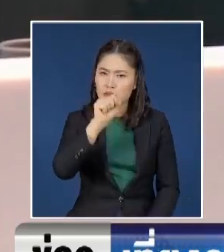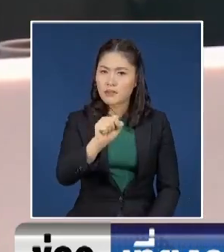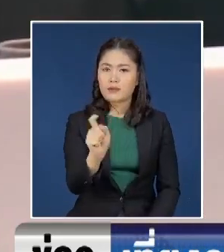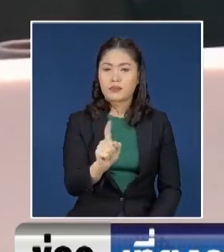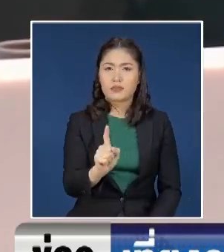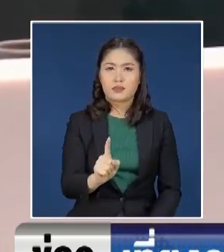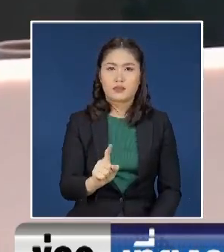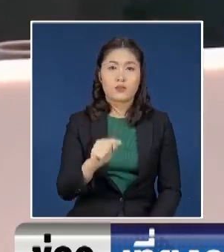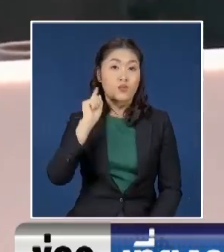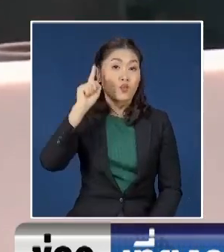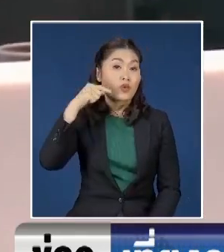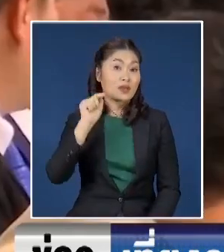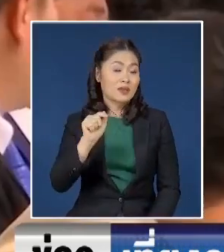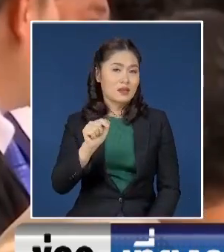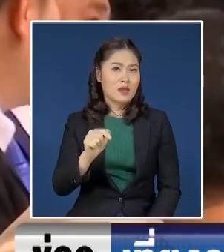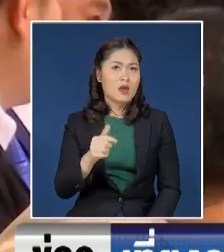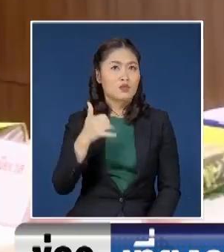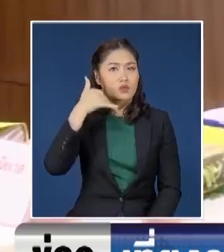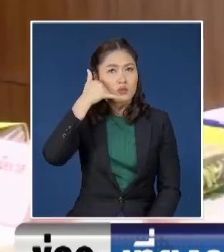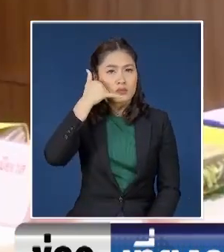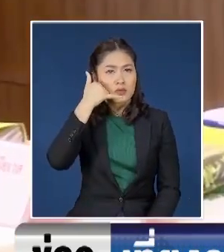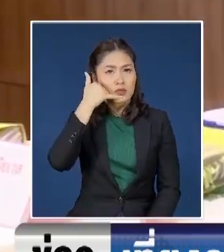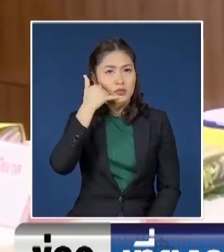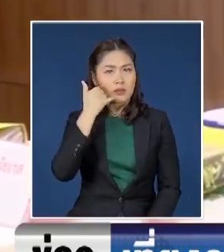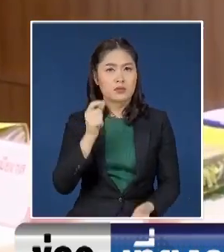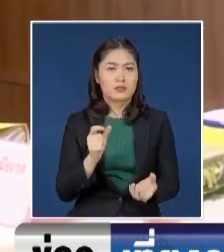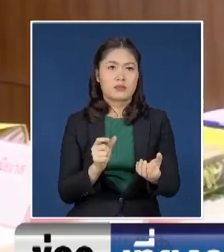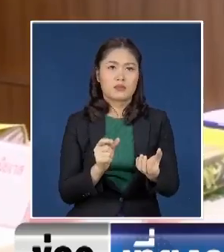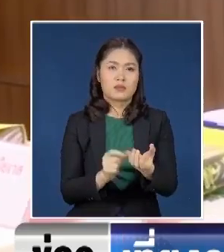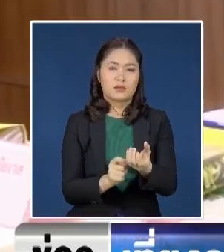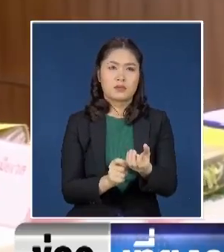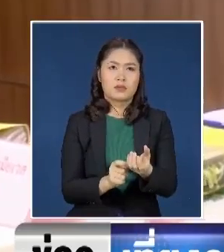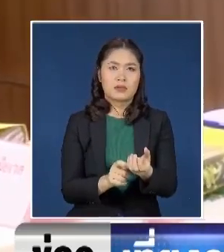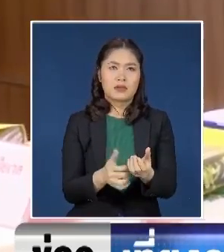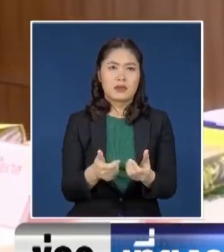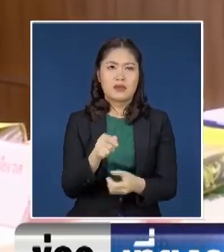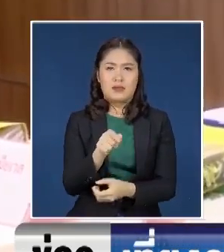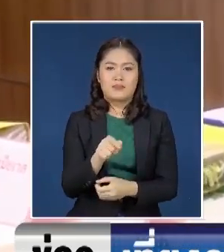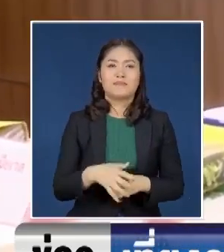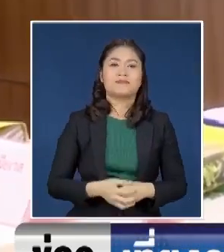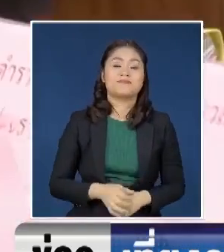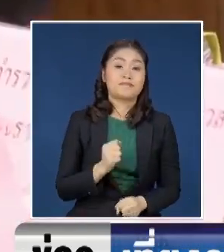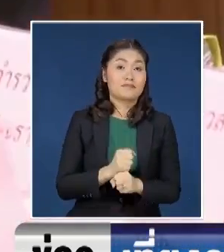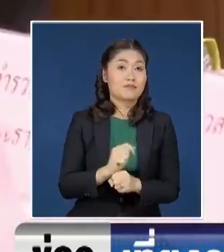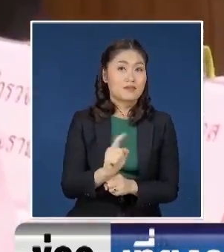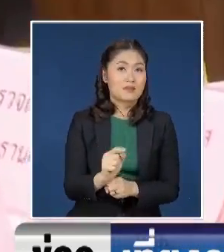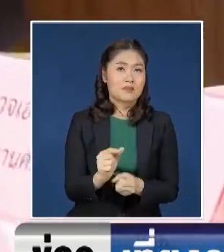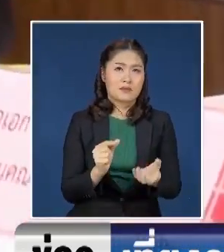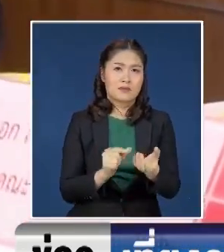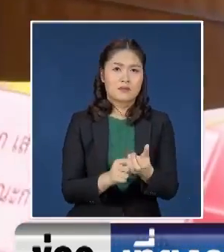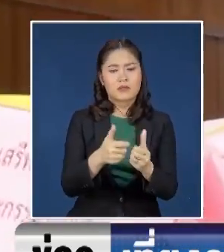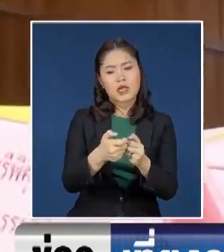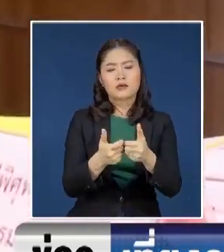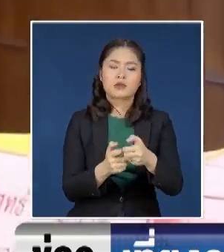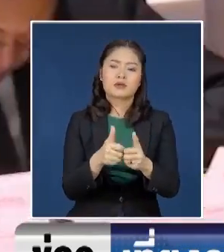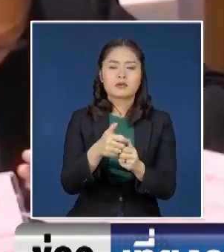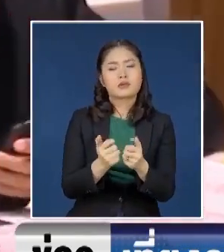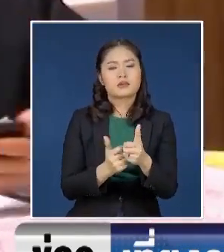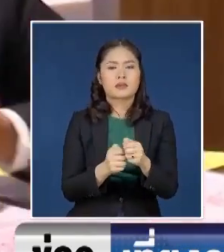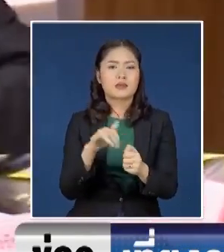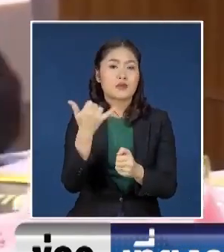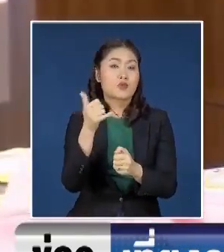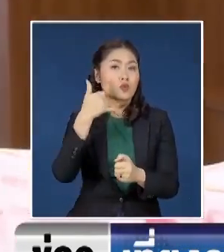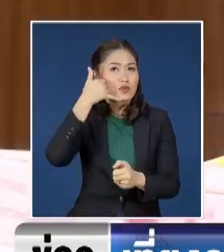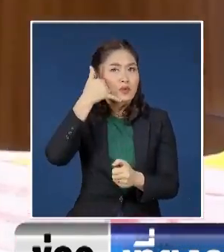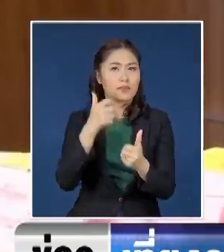ว่าคุณปรินาเนี่ยใช้โทรศัพท์มือถือเสียบต่อกับแป้นพิมพ์เลยนะเนี่ยอย่างเงี้ยนะเสียบต่อกับแป้นพิมพ์แล้วกดกุ๊กกิ๊กกุ๊กกิ๊กกุ๊กกิ๊กอยู่ที่